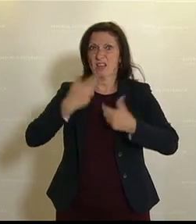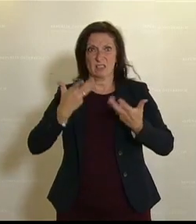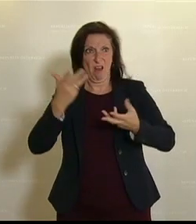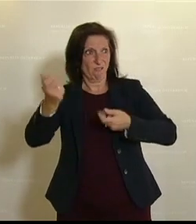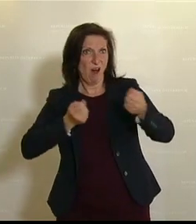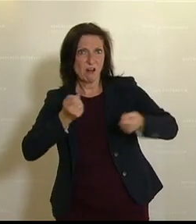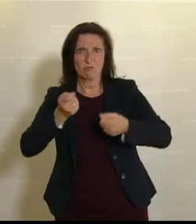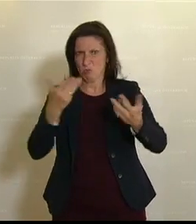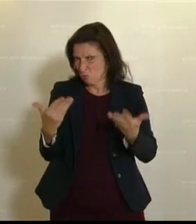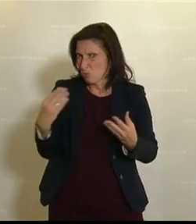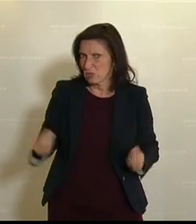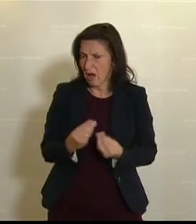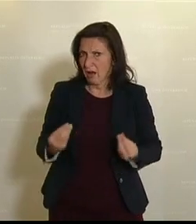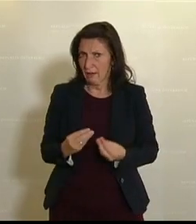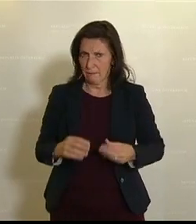Fahrzeuge.